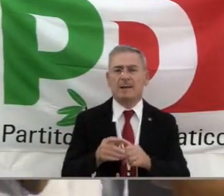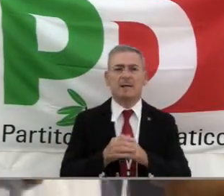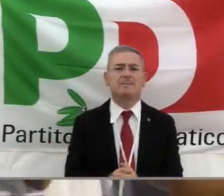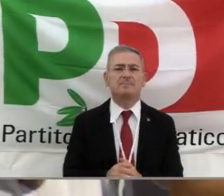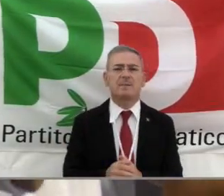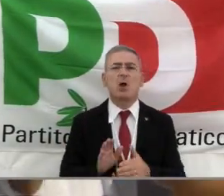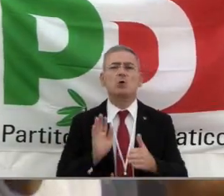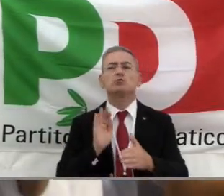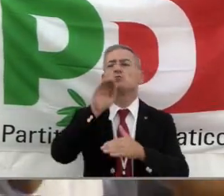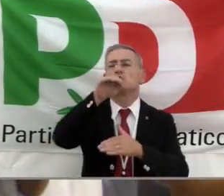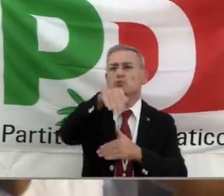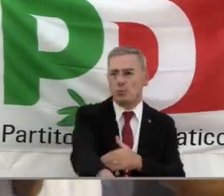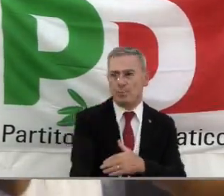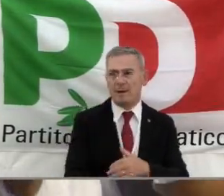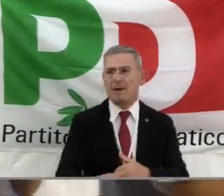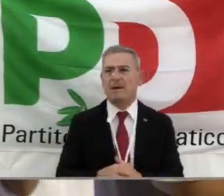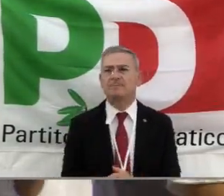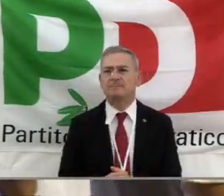andare oltre